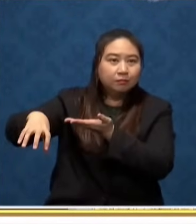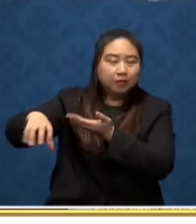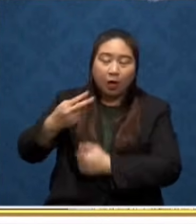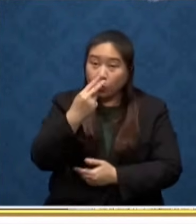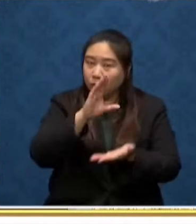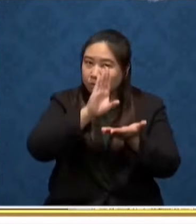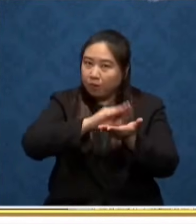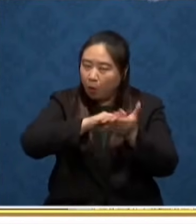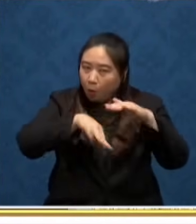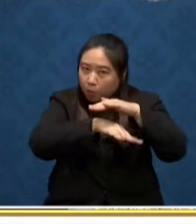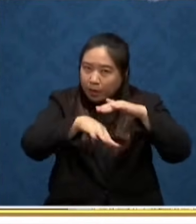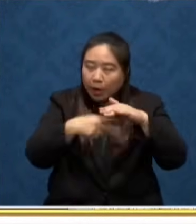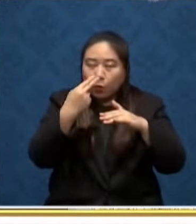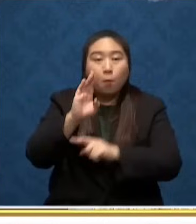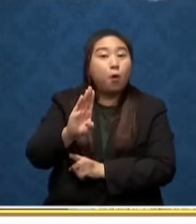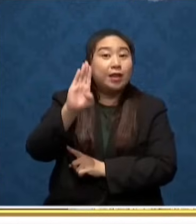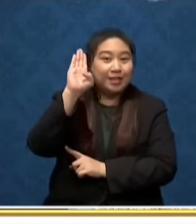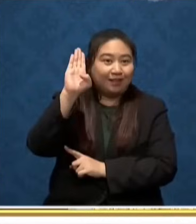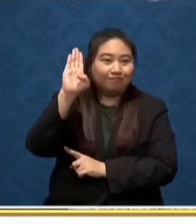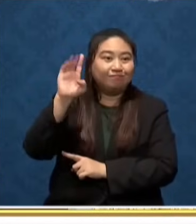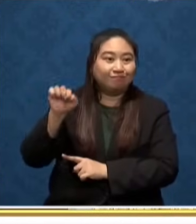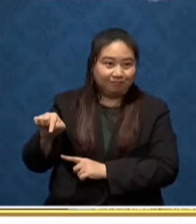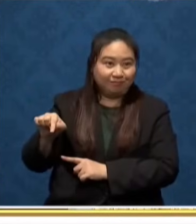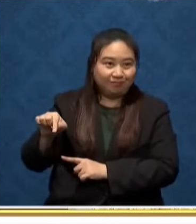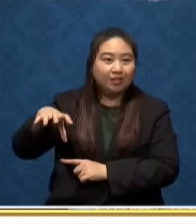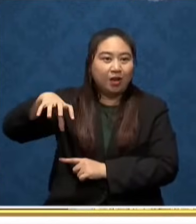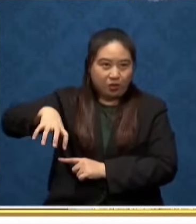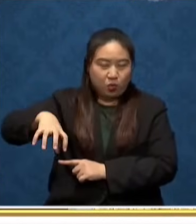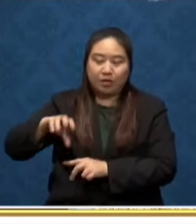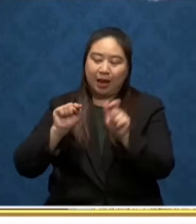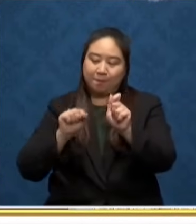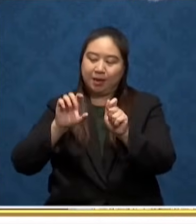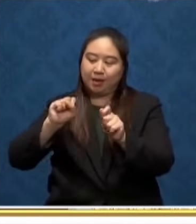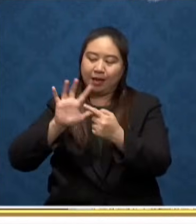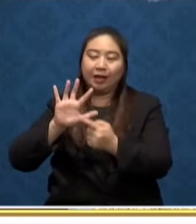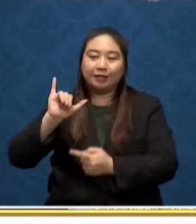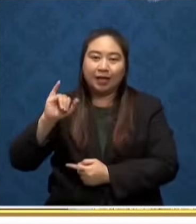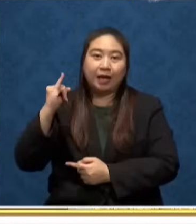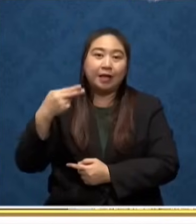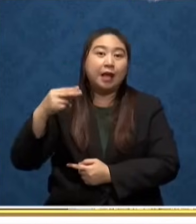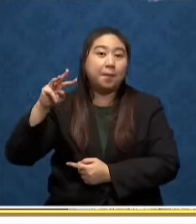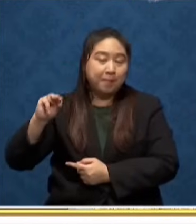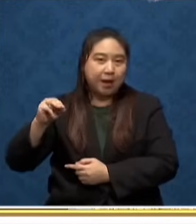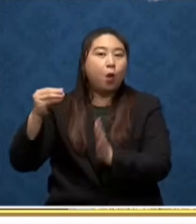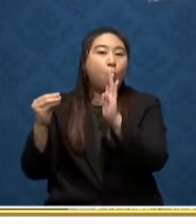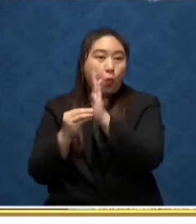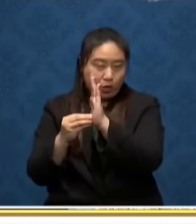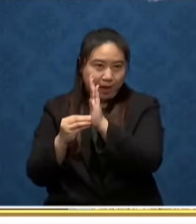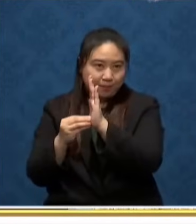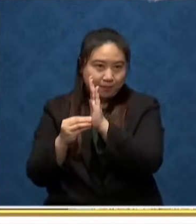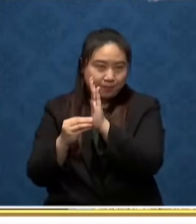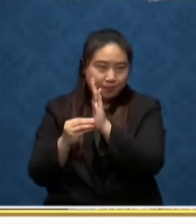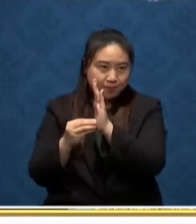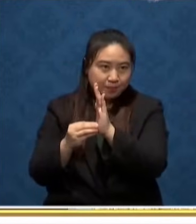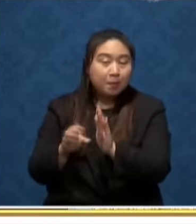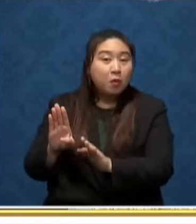านข้อมูลเราพบว่าบริษัททาลอนเน็ตเนี่ยมีที่ตั้งอยู่ที่เขตสายไหมกรุงเทพนี่เองค่ะซึ่งเป็นที่ตั้งเดียวกับห้างหุ้นส่วนจำกั